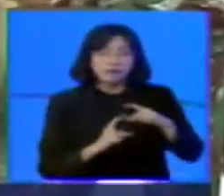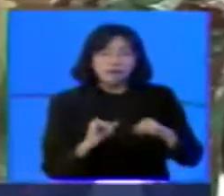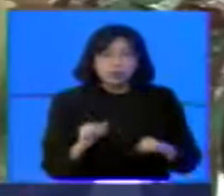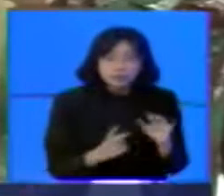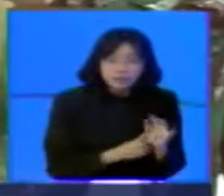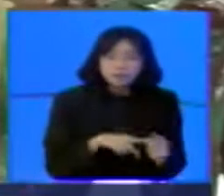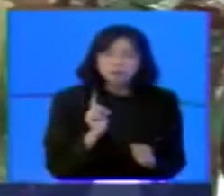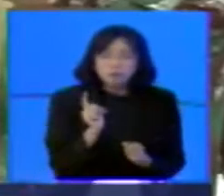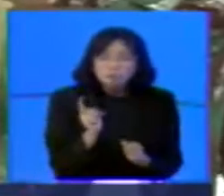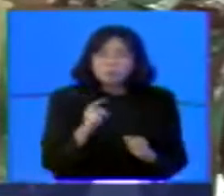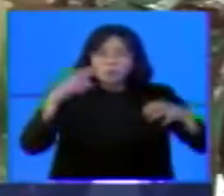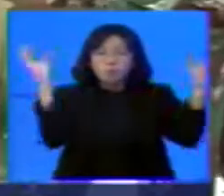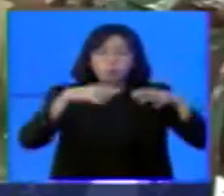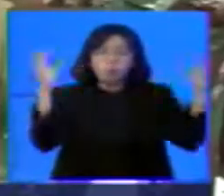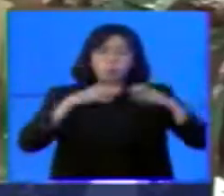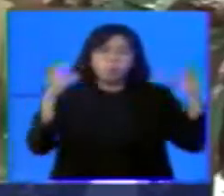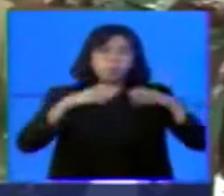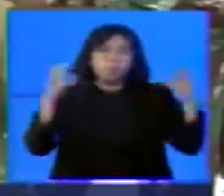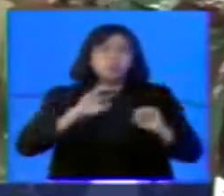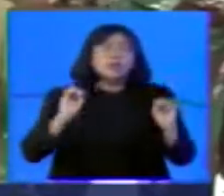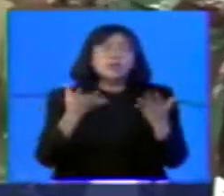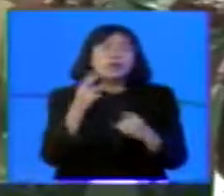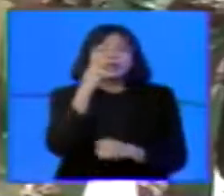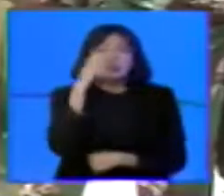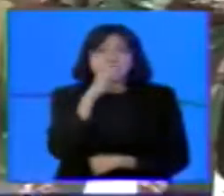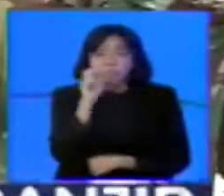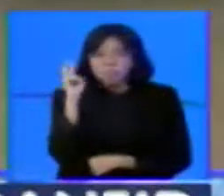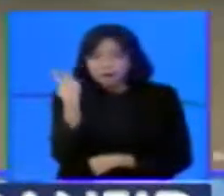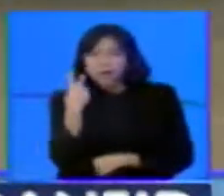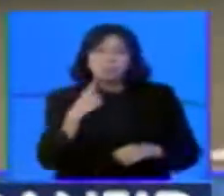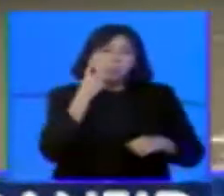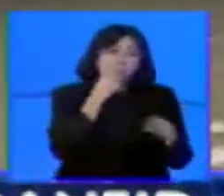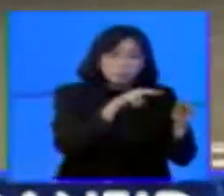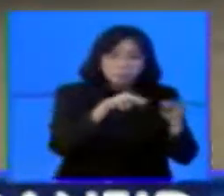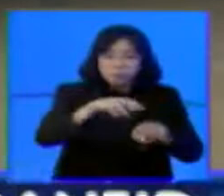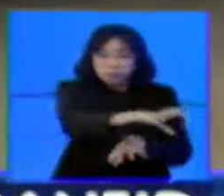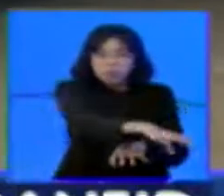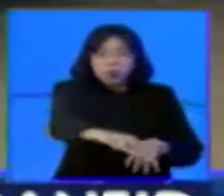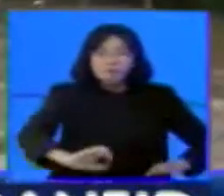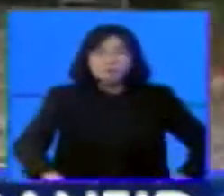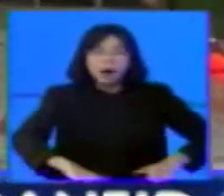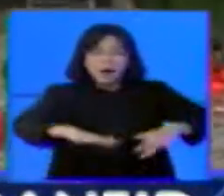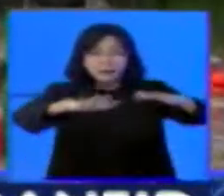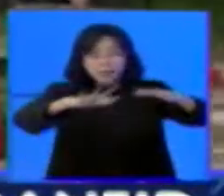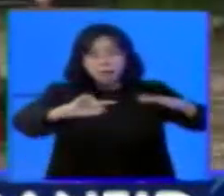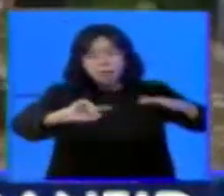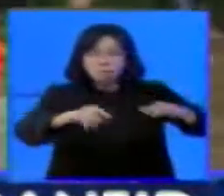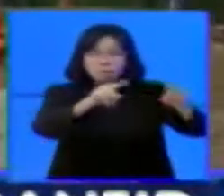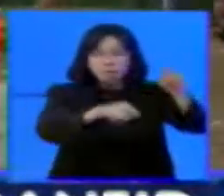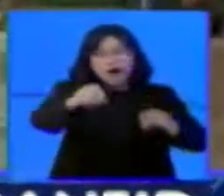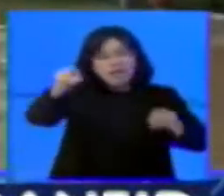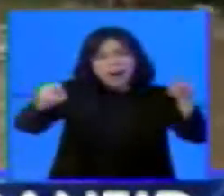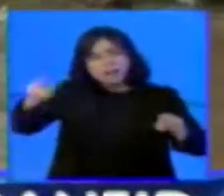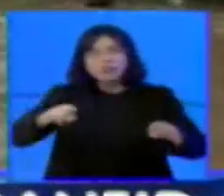hujan yang mengguyur Jakarta semalam. Dan ketinggian di kawasan ini bervariasi karena kondisinya yang menurun,